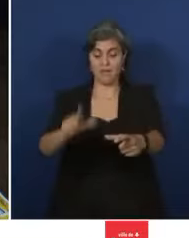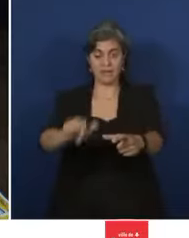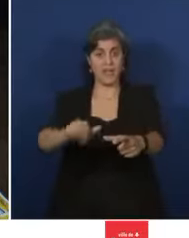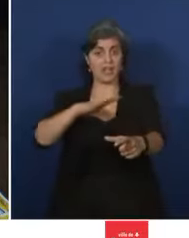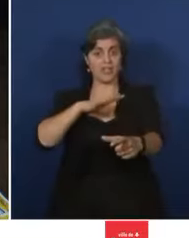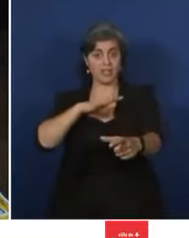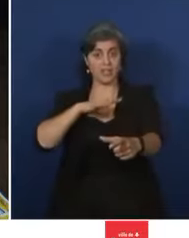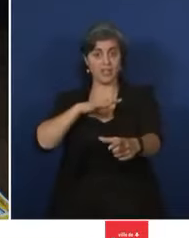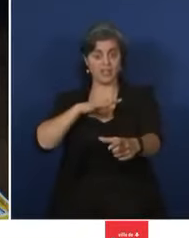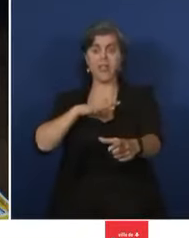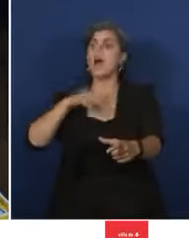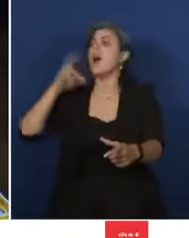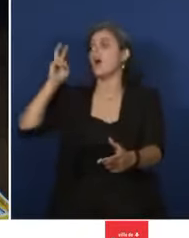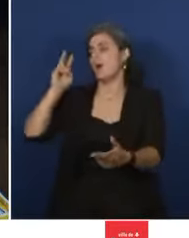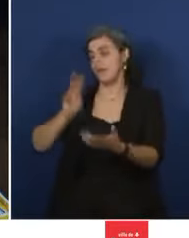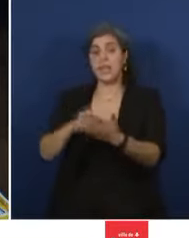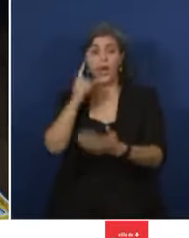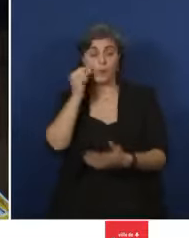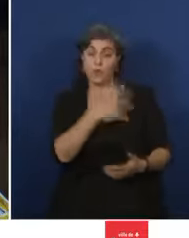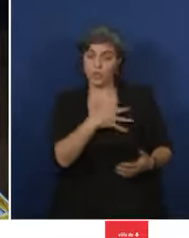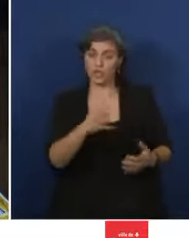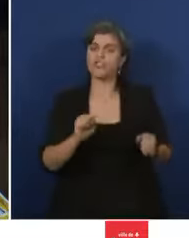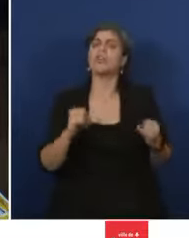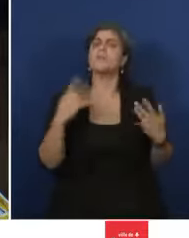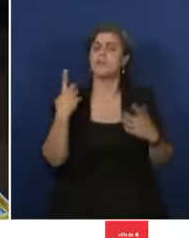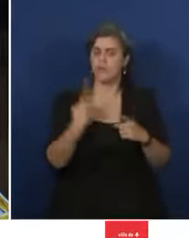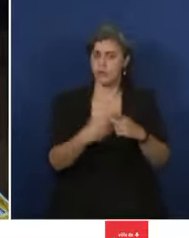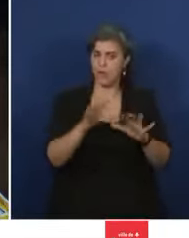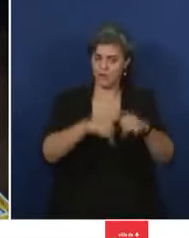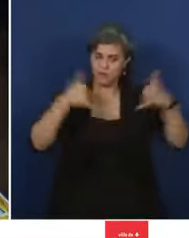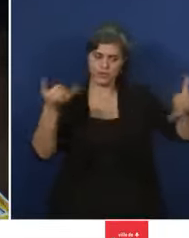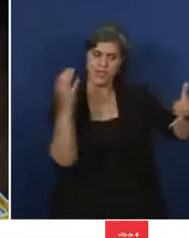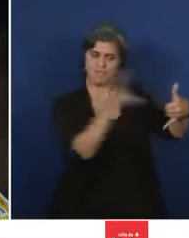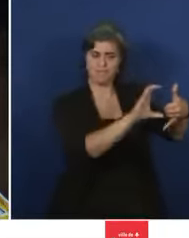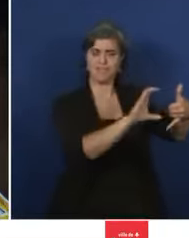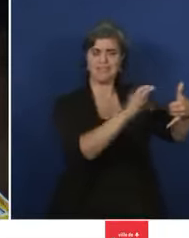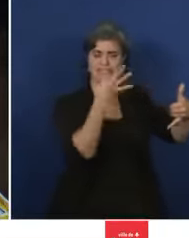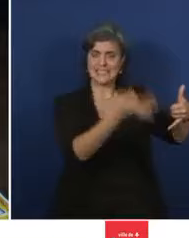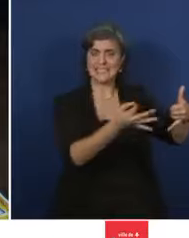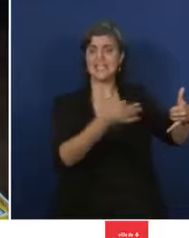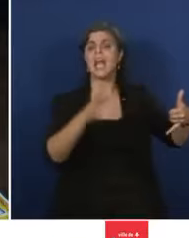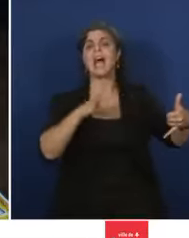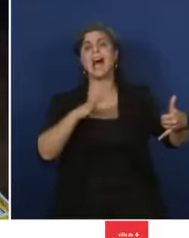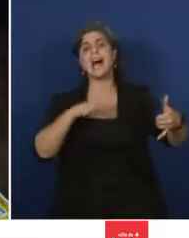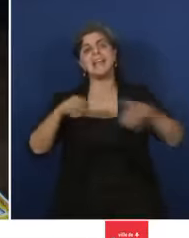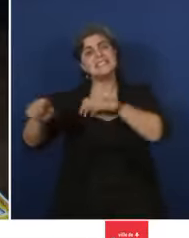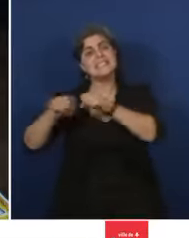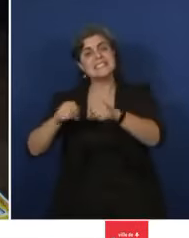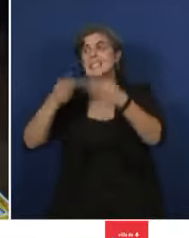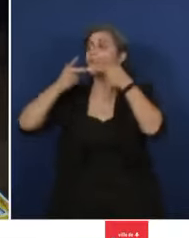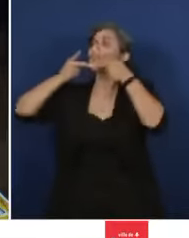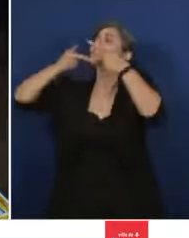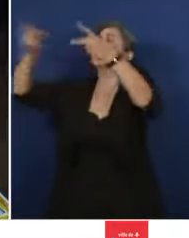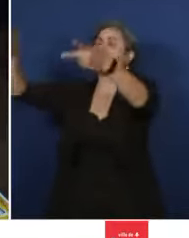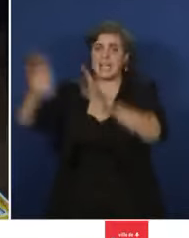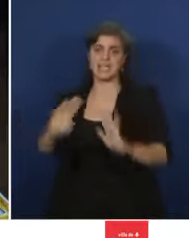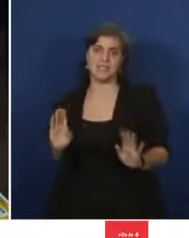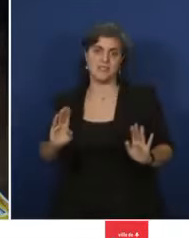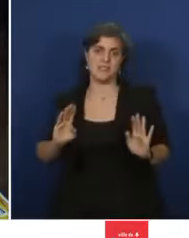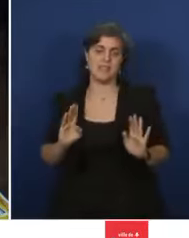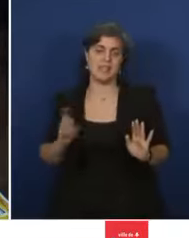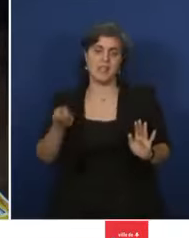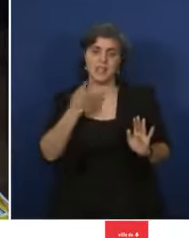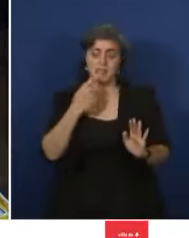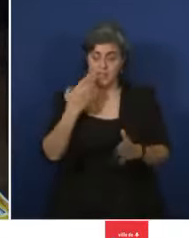ville, et Jacques Richier s'est exprimé à plusieurs reprises dans la presse, a mis en place un système déclaratif via une déclaration